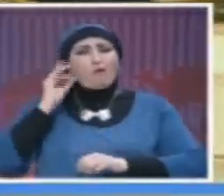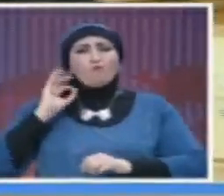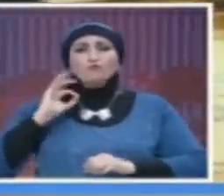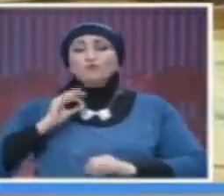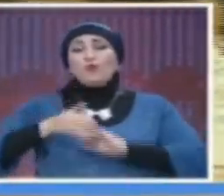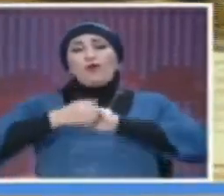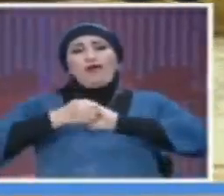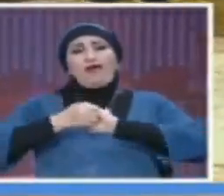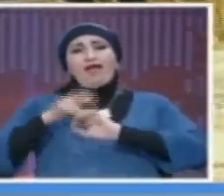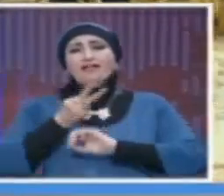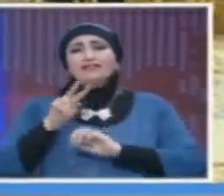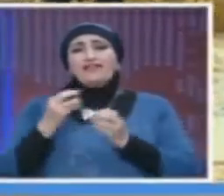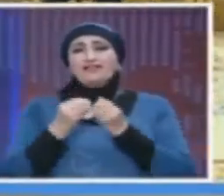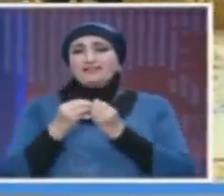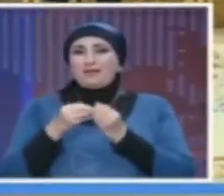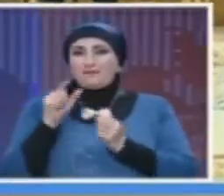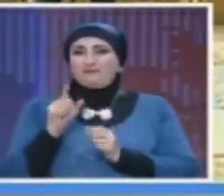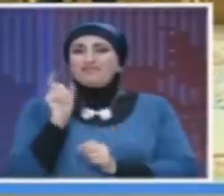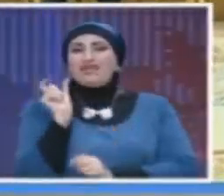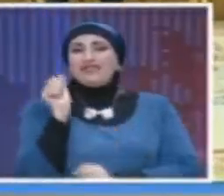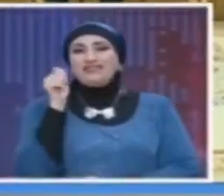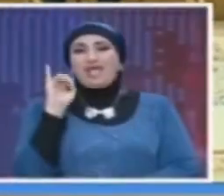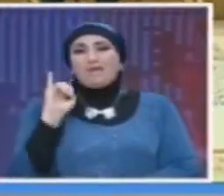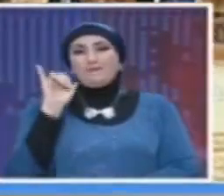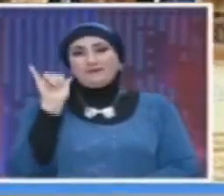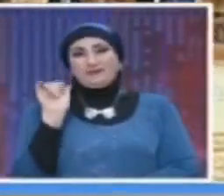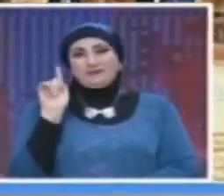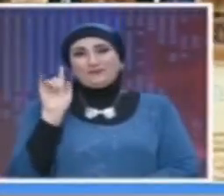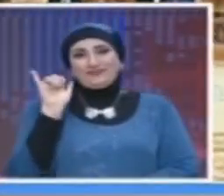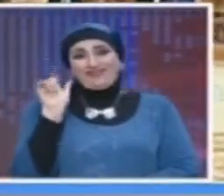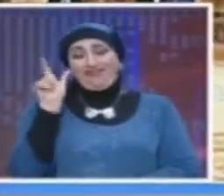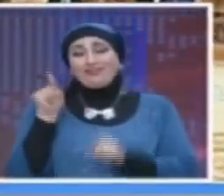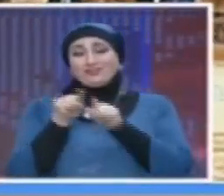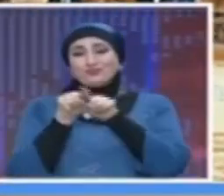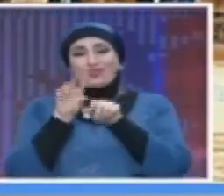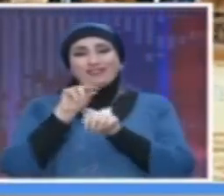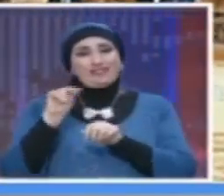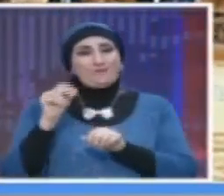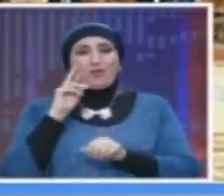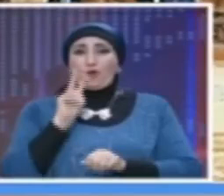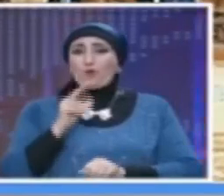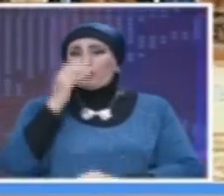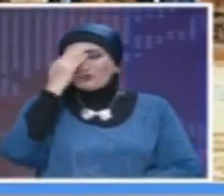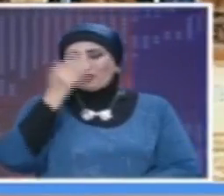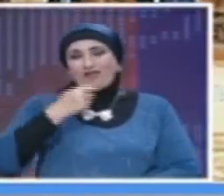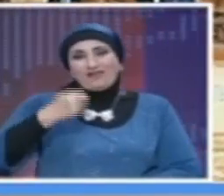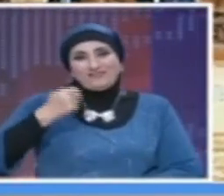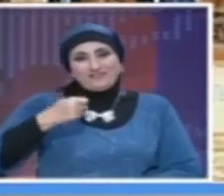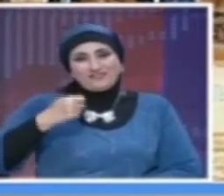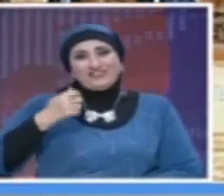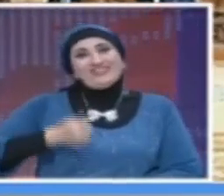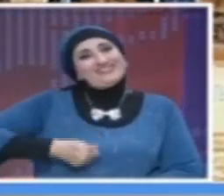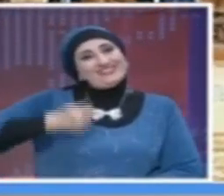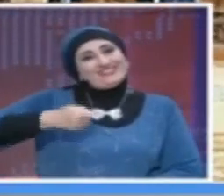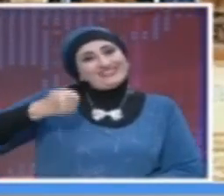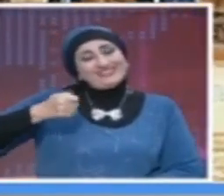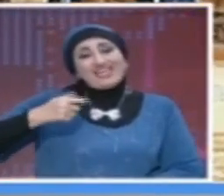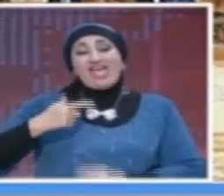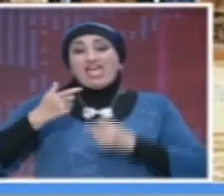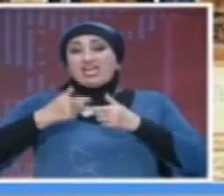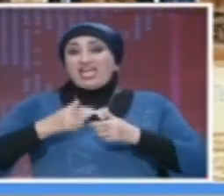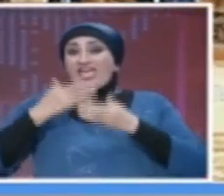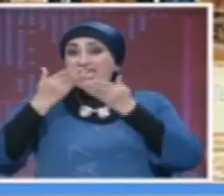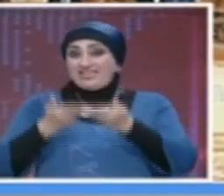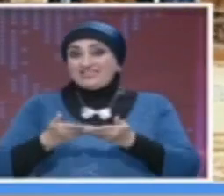التي تجمعها بدولة ناميبيا الشقيقة، ومهنئا سيادته إياه على حصوله مؤخرا على جائزة